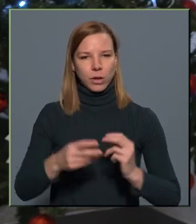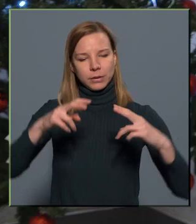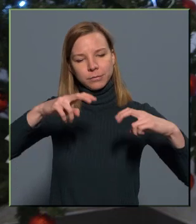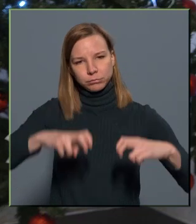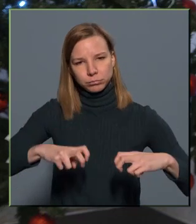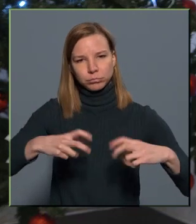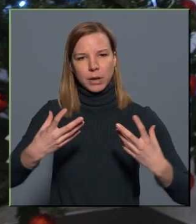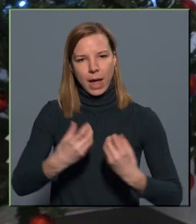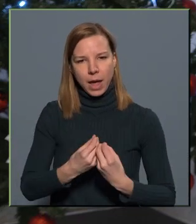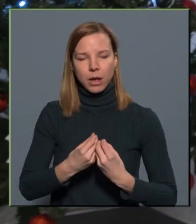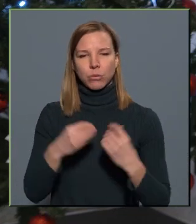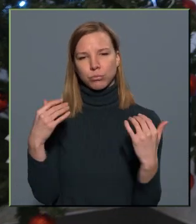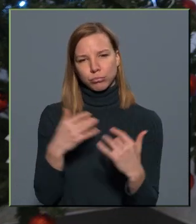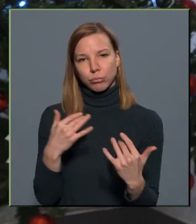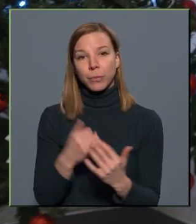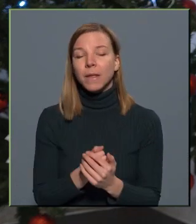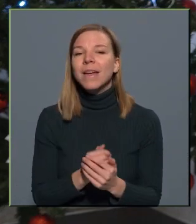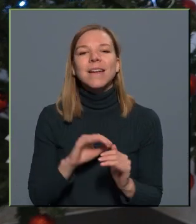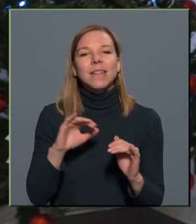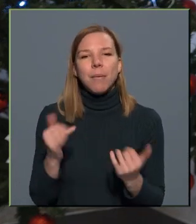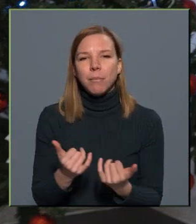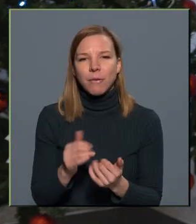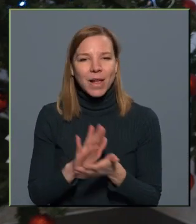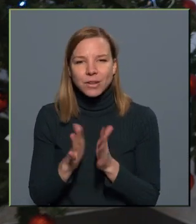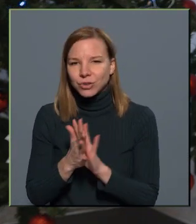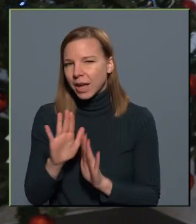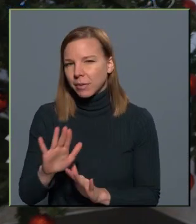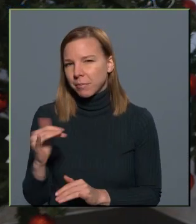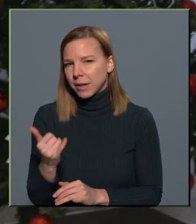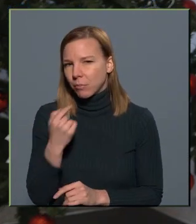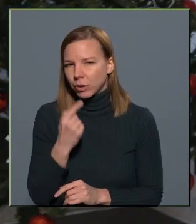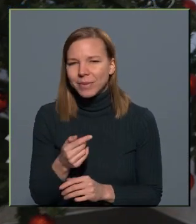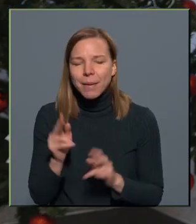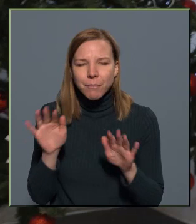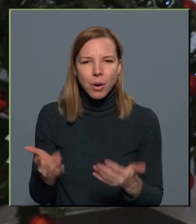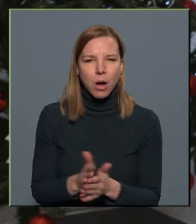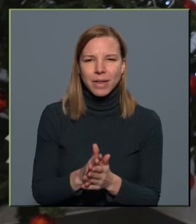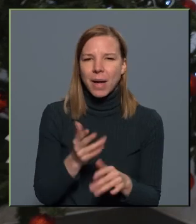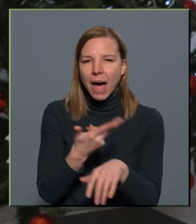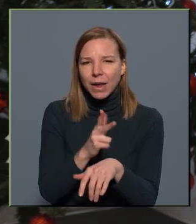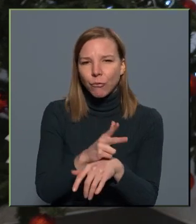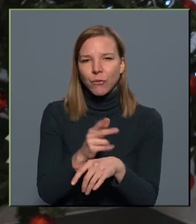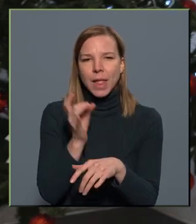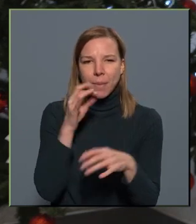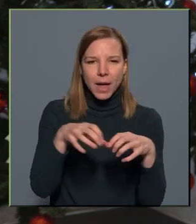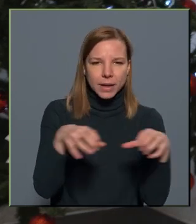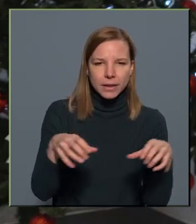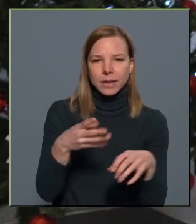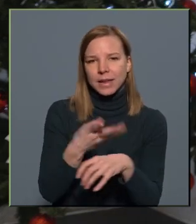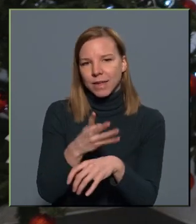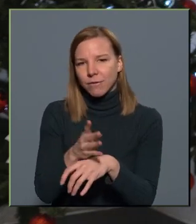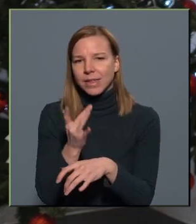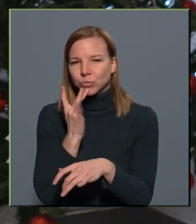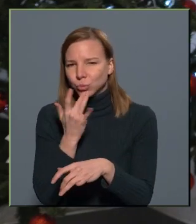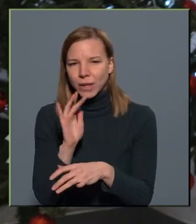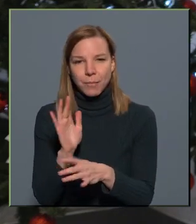mondani, hogy nem baj, mindig mondom felségem, nem baj, ha nem lesz háromféle beigli, meg négyféle sütemény.